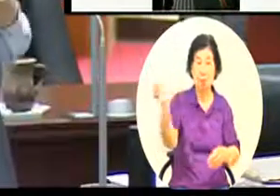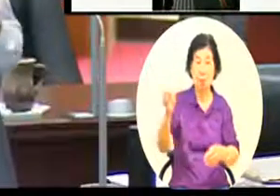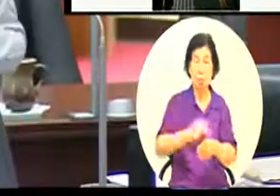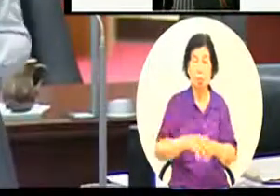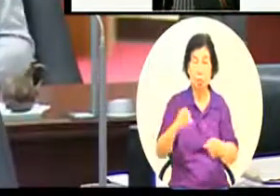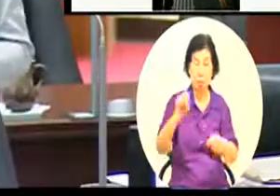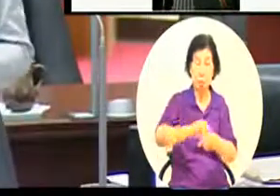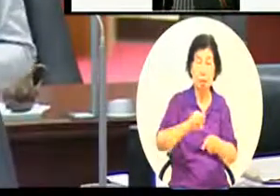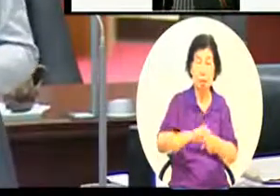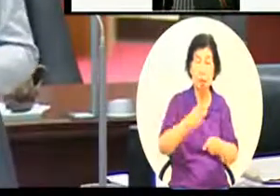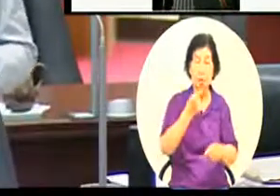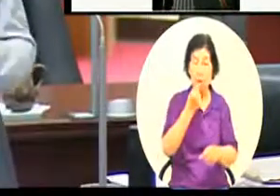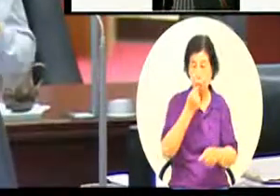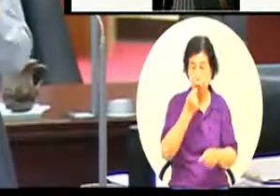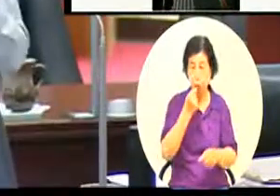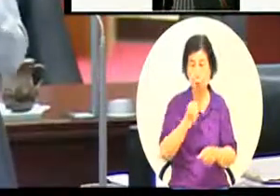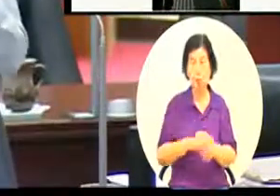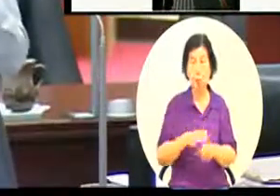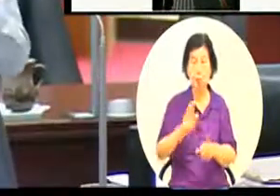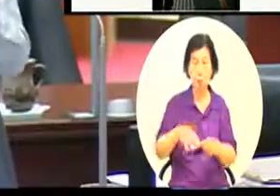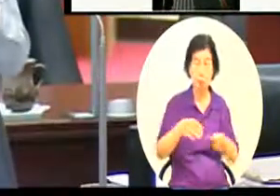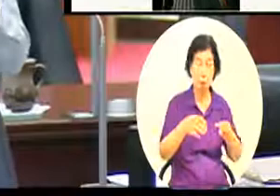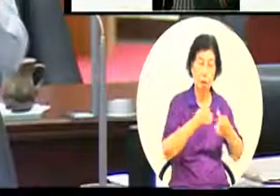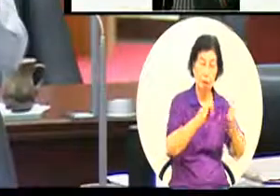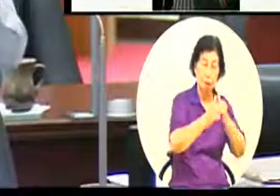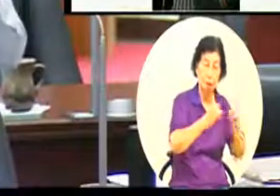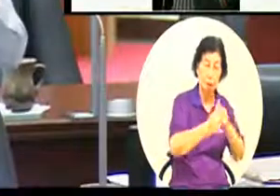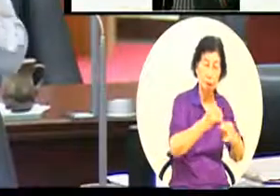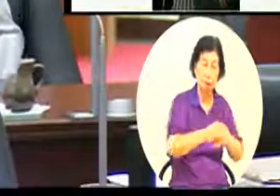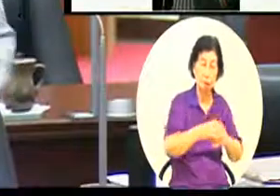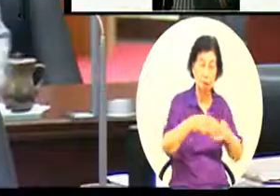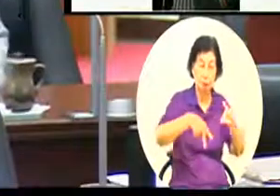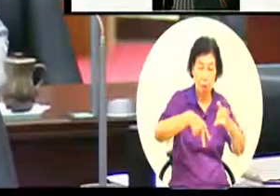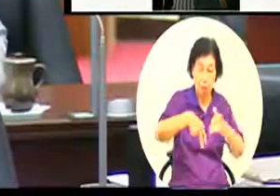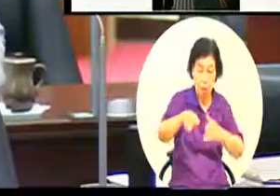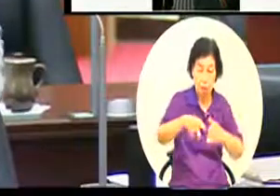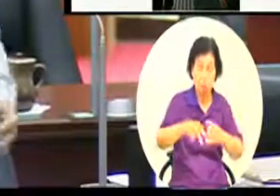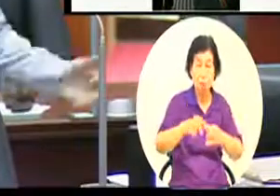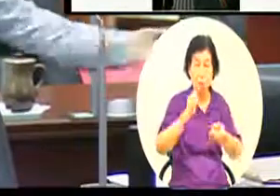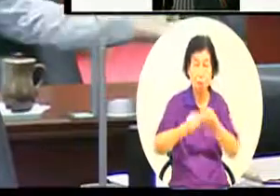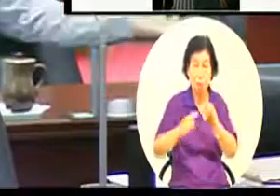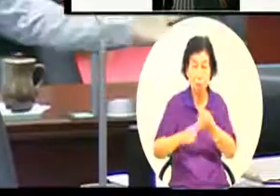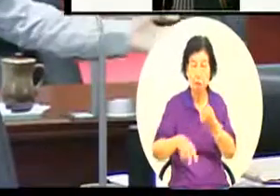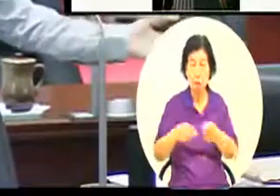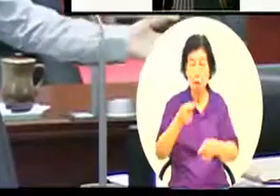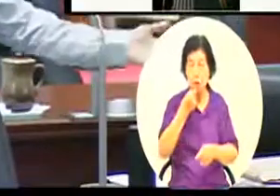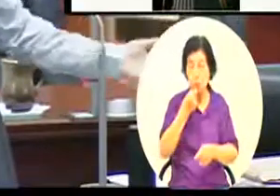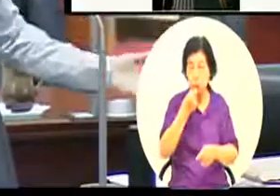靠近了、啊、怎样，也要有一个警示的一个状态嘛。对。